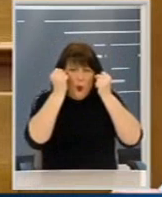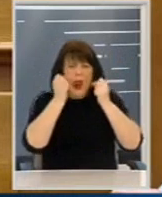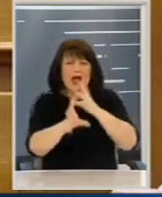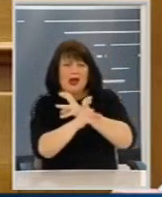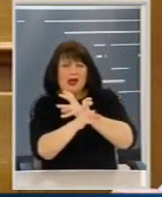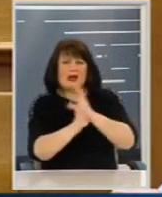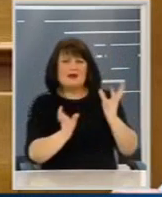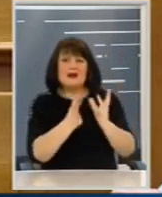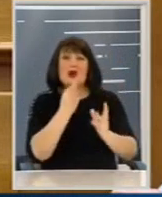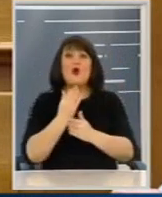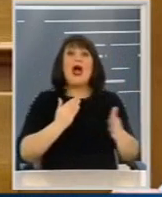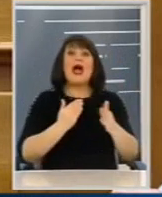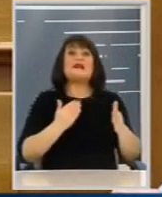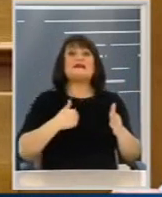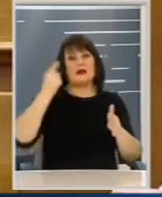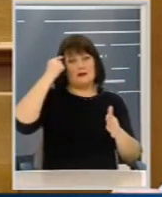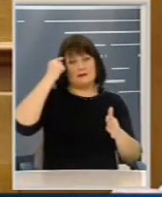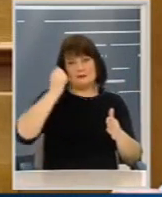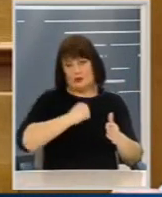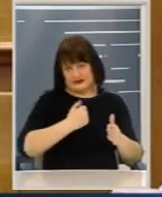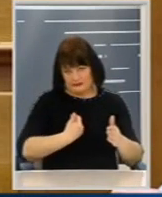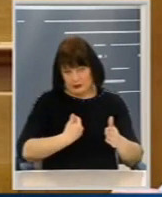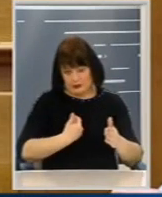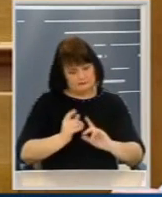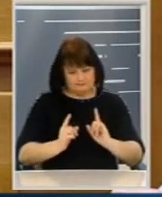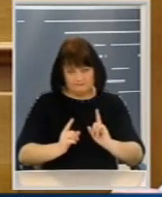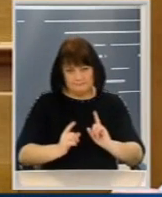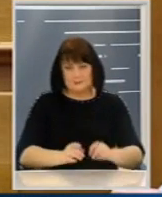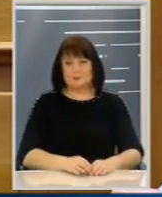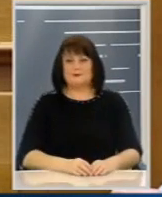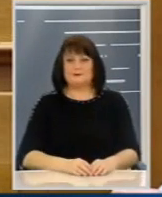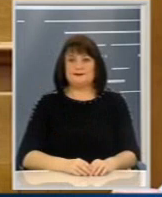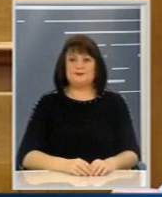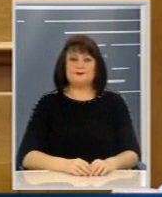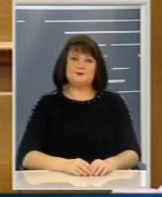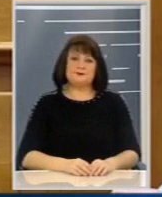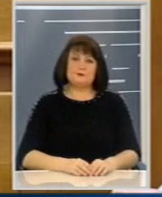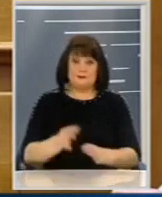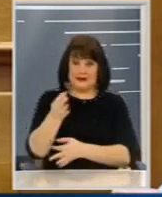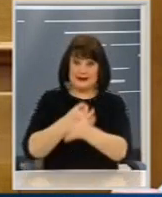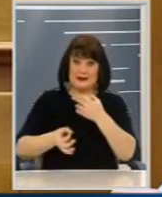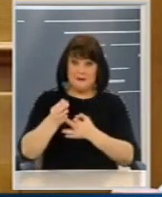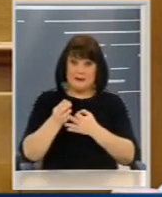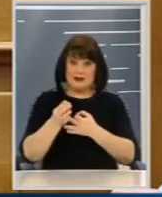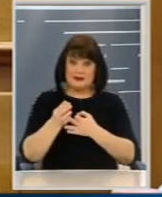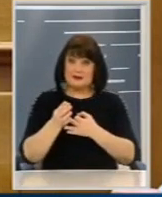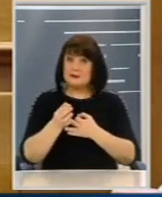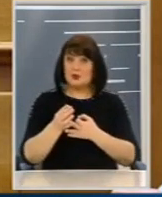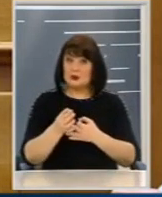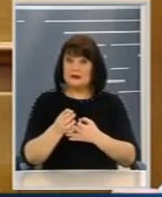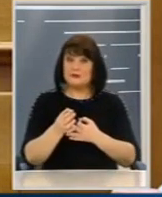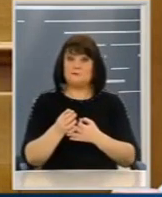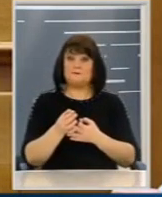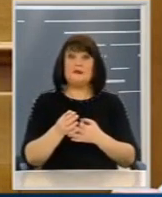της αριστερής της ιδεοληψίας. Να διατυπώσετε το επιχείρημα